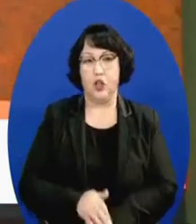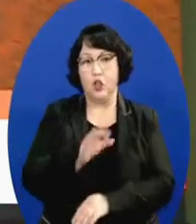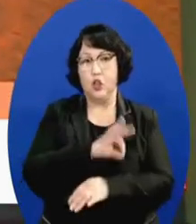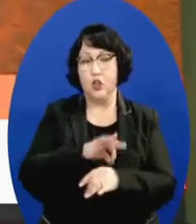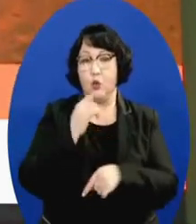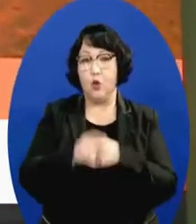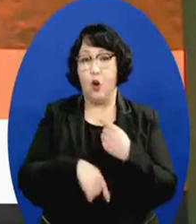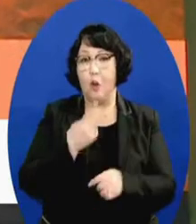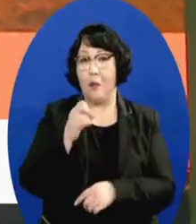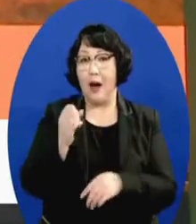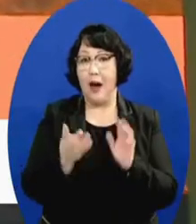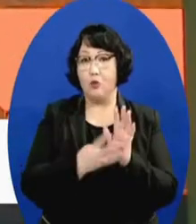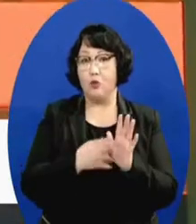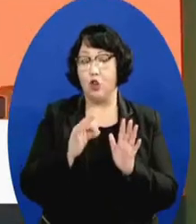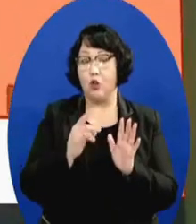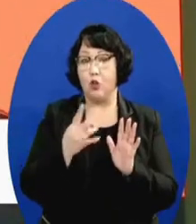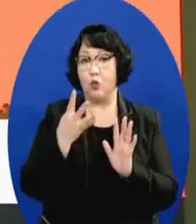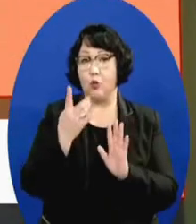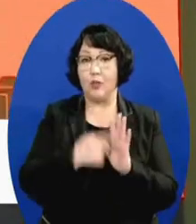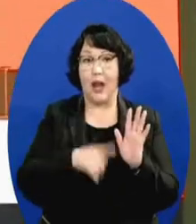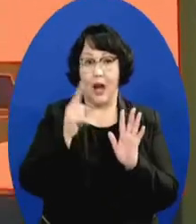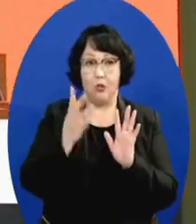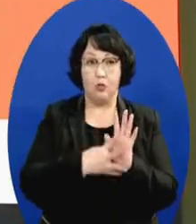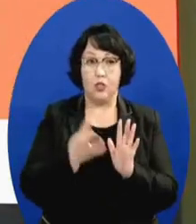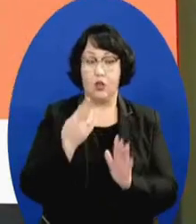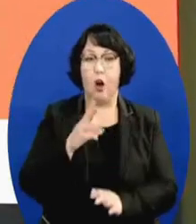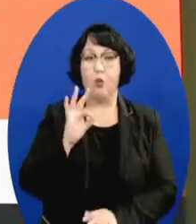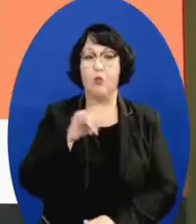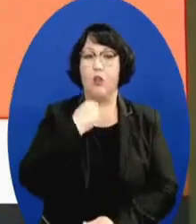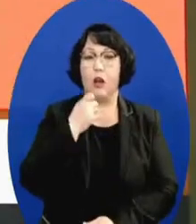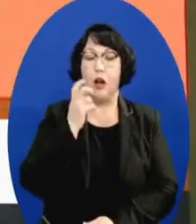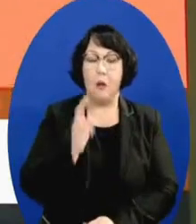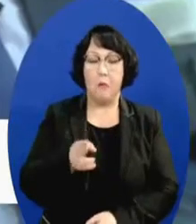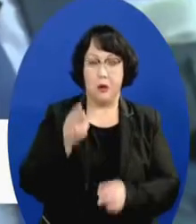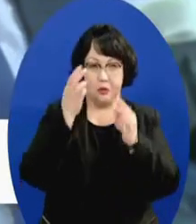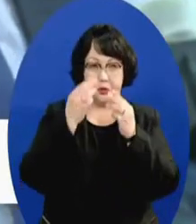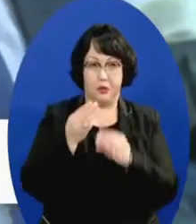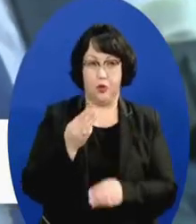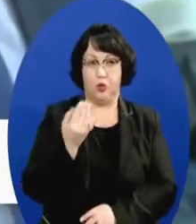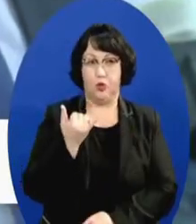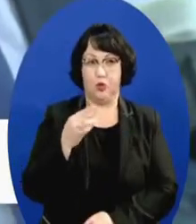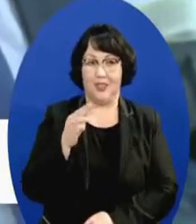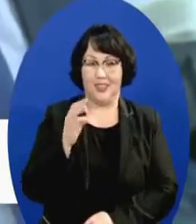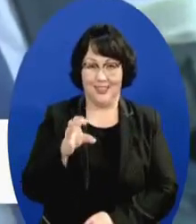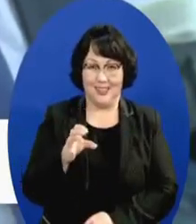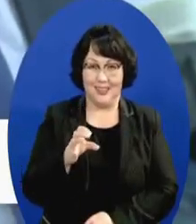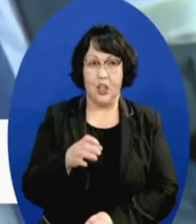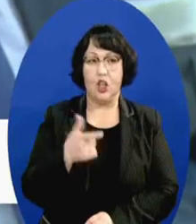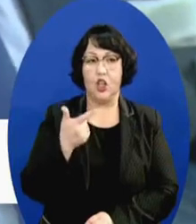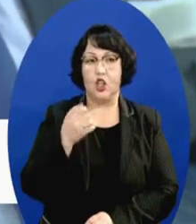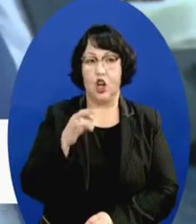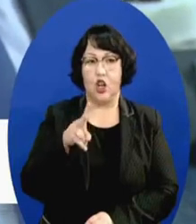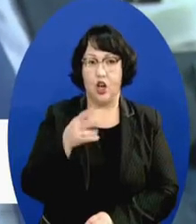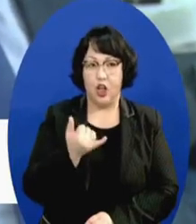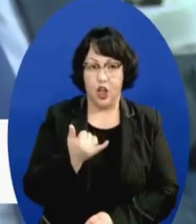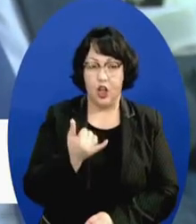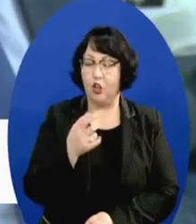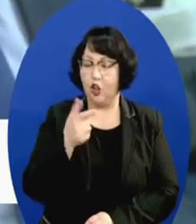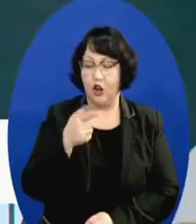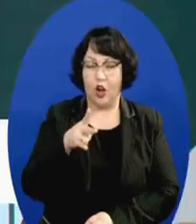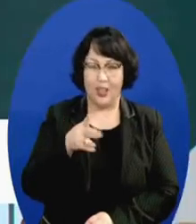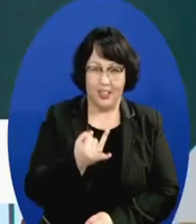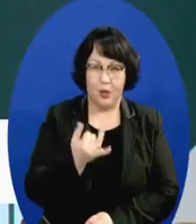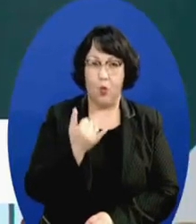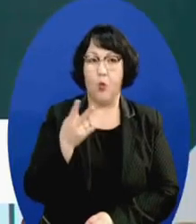Төслийн тухай 2019 оны 4-р сарын 19-нд оюут толгой компани болон шинжилгээ ухааны технологийн их сургуулийн геолог Уул Уурхайн сургууль хамтарч Уул Уурхайн